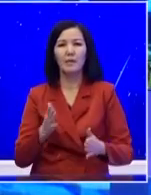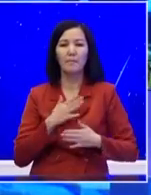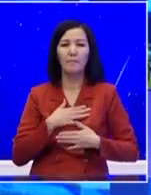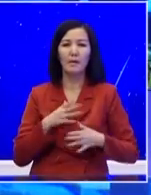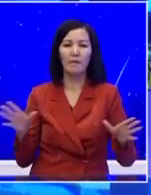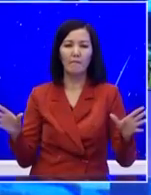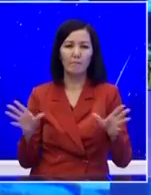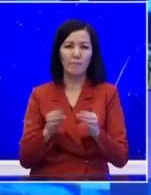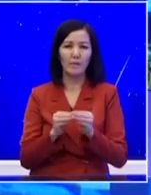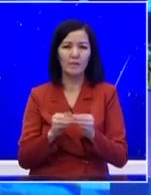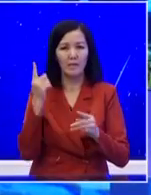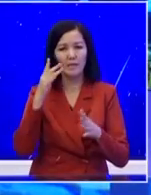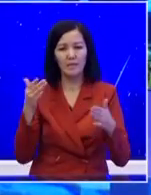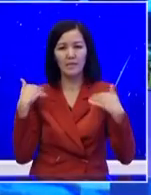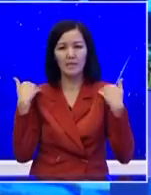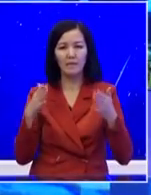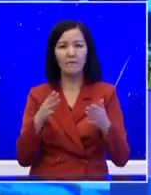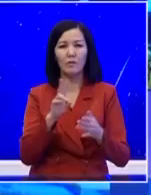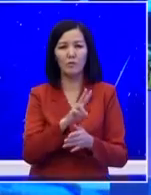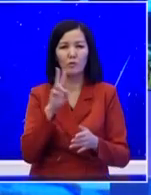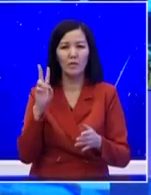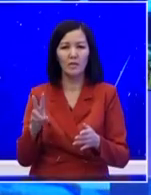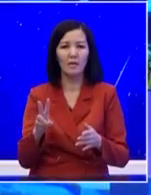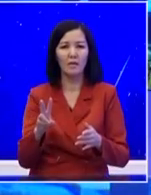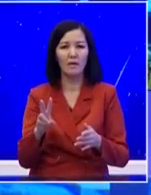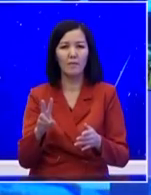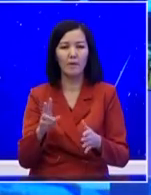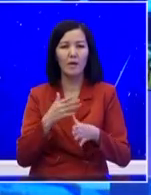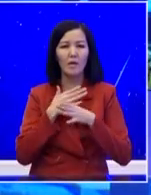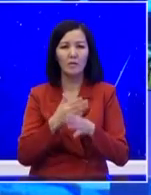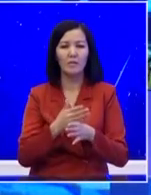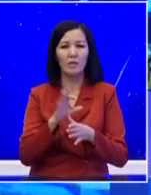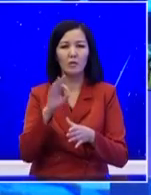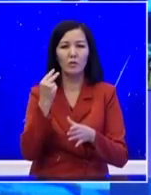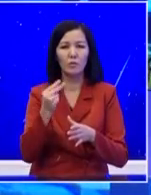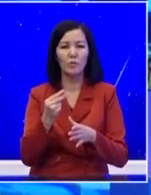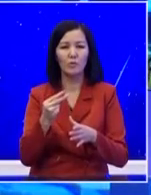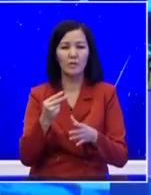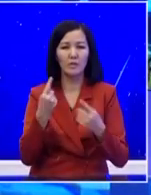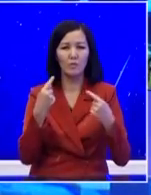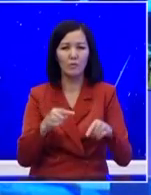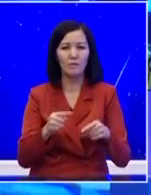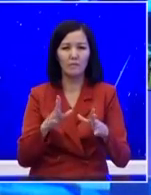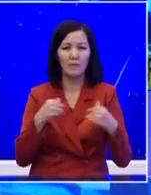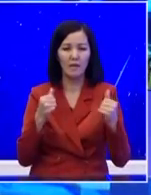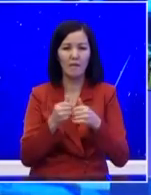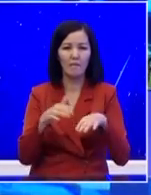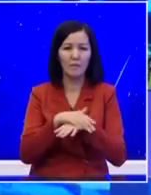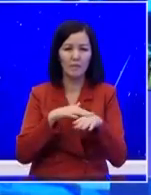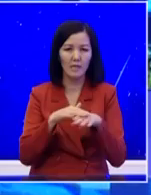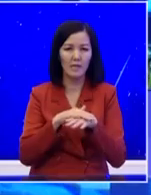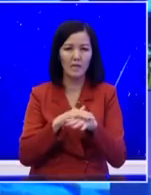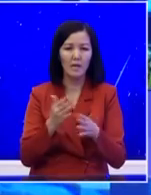Новостям области. Мы вместе. Инициатива Елбасы Нурсултана Назарбаева по оказанию помощи социально уязвимым слоям